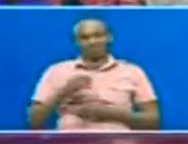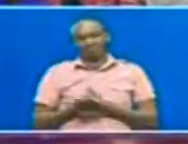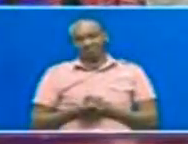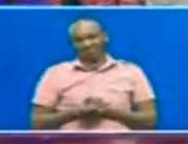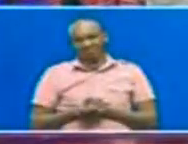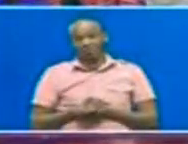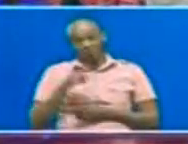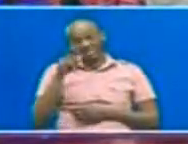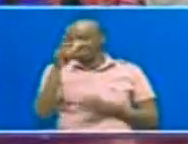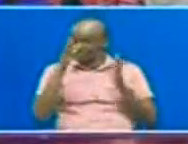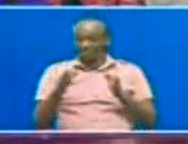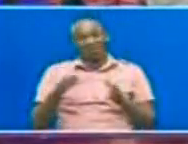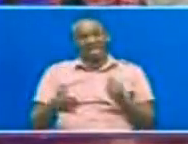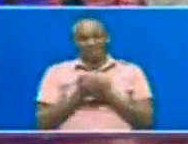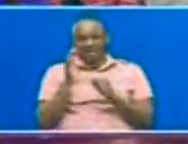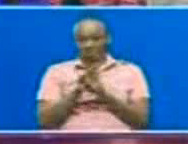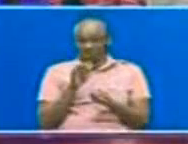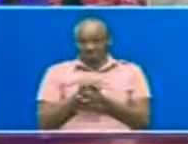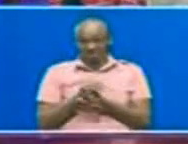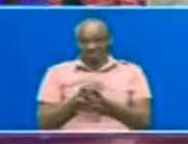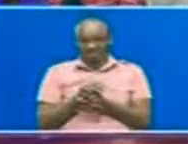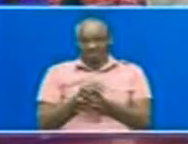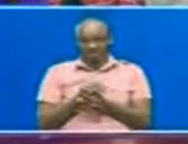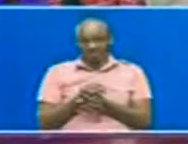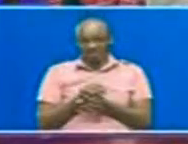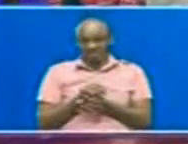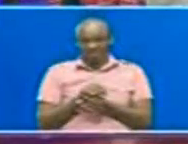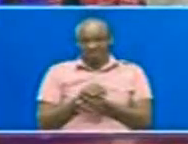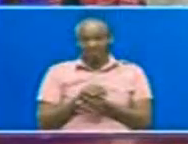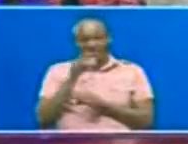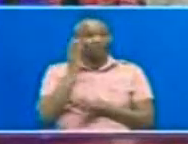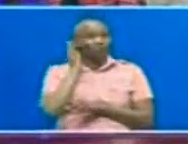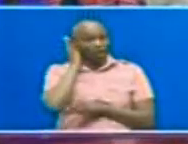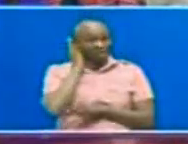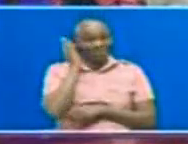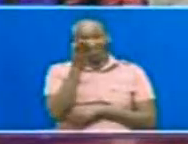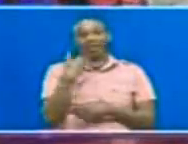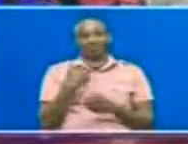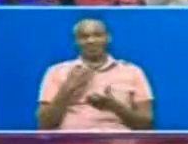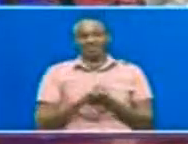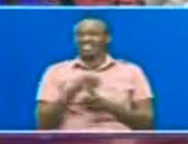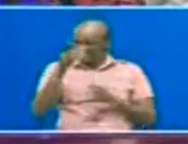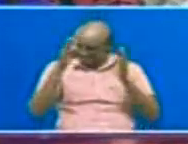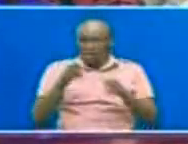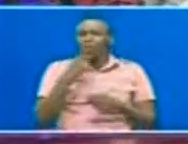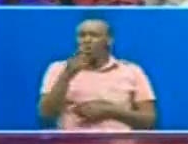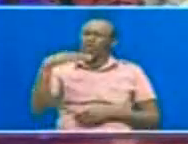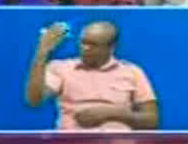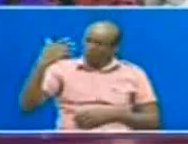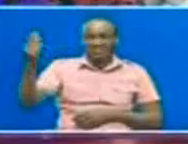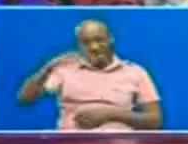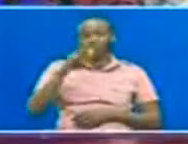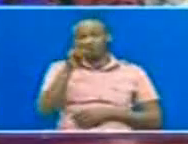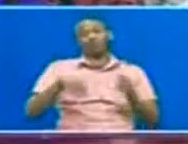mzee alinisaidia sana. Alikuwa anapenda tena mpira. Mzee Moi. Yes. Mzee alikuwa anapenda, alikuwa anakuja kuniona nikicheza Central